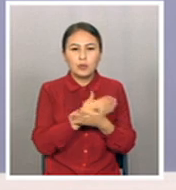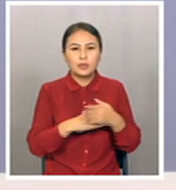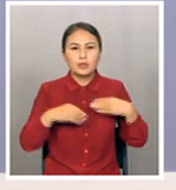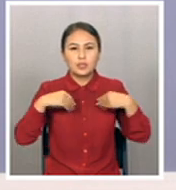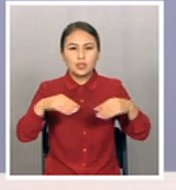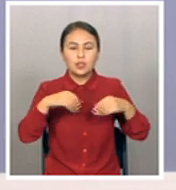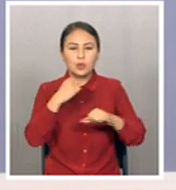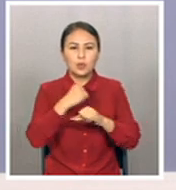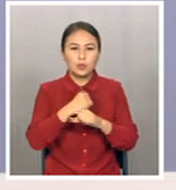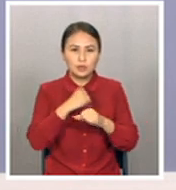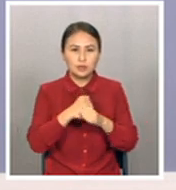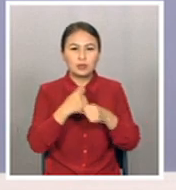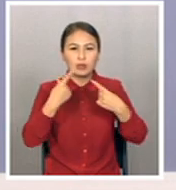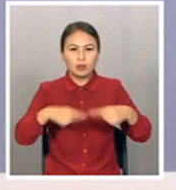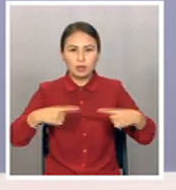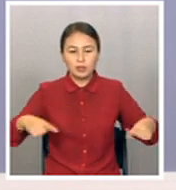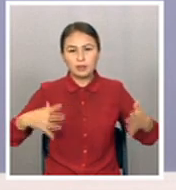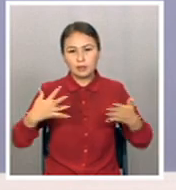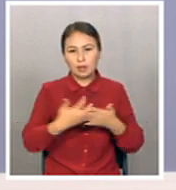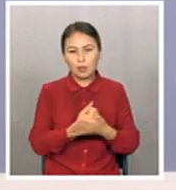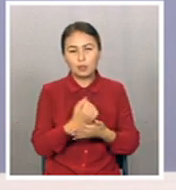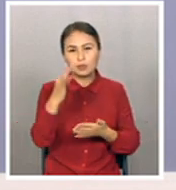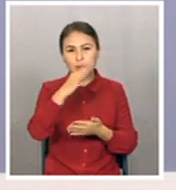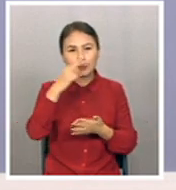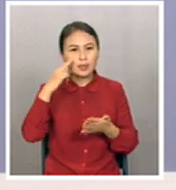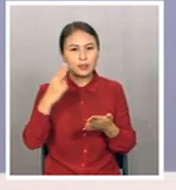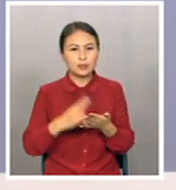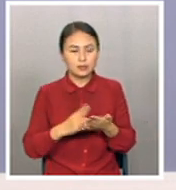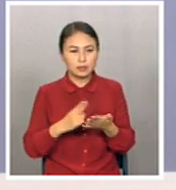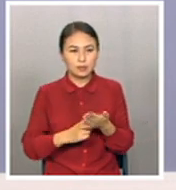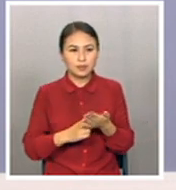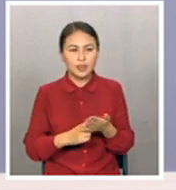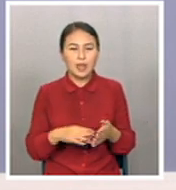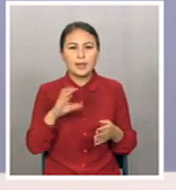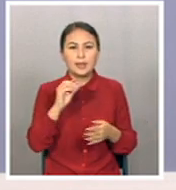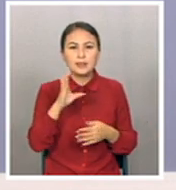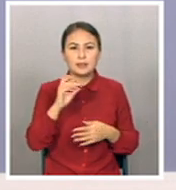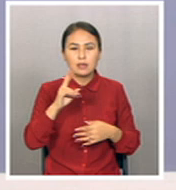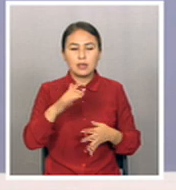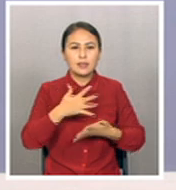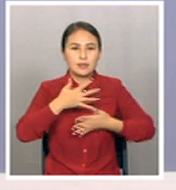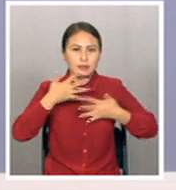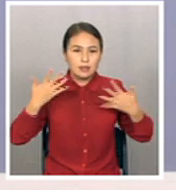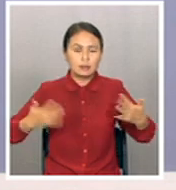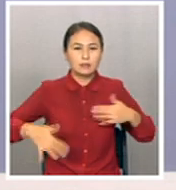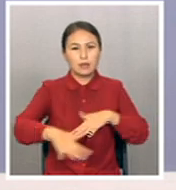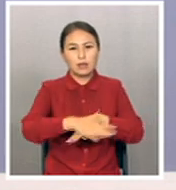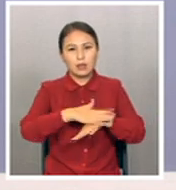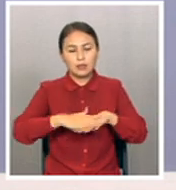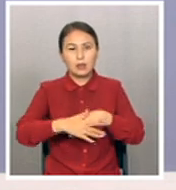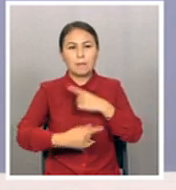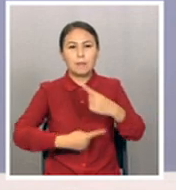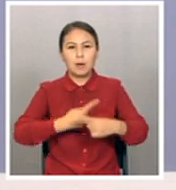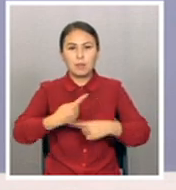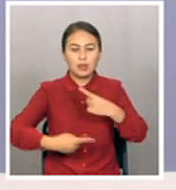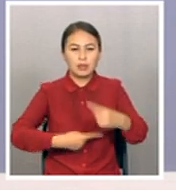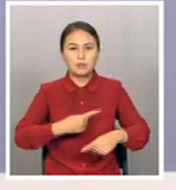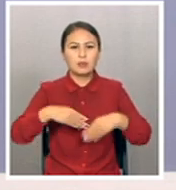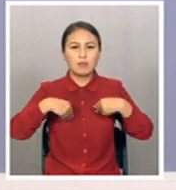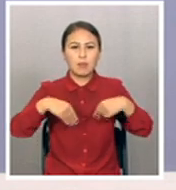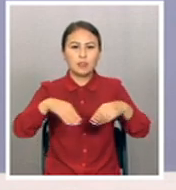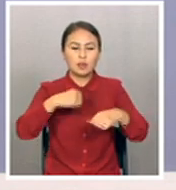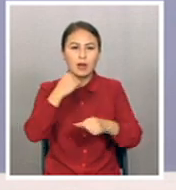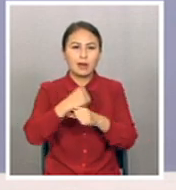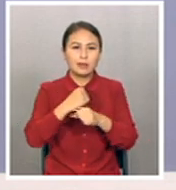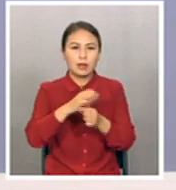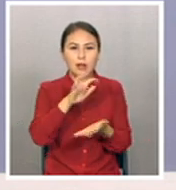өңдейтін құралдардың табылуы дәлелдейді. Есілдің кең далалы аймағында бабаларымыз мал шаруашылығымен